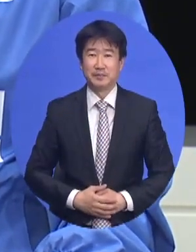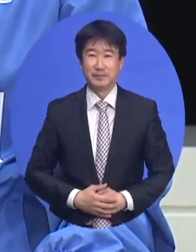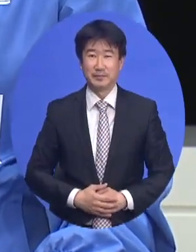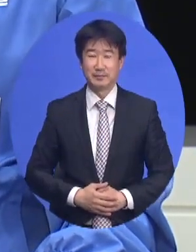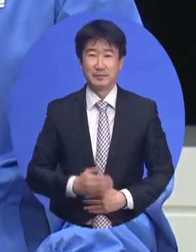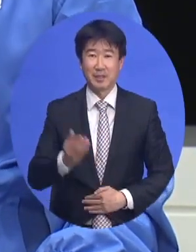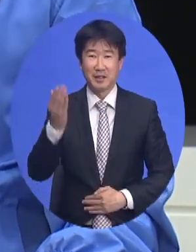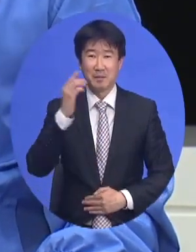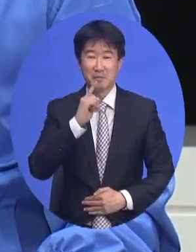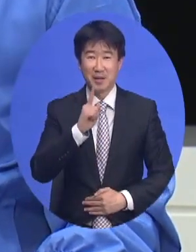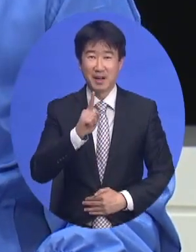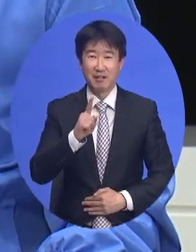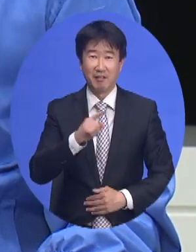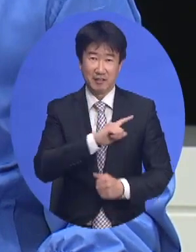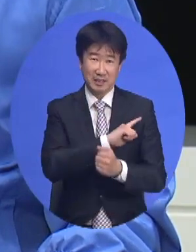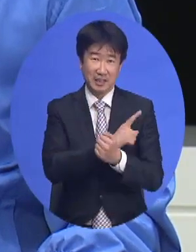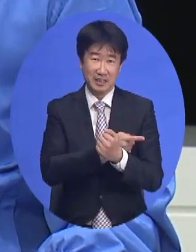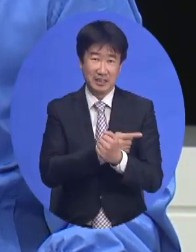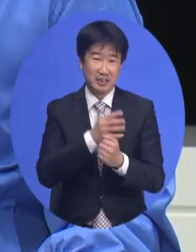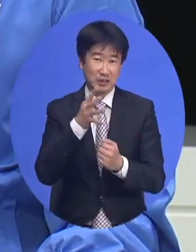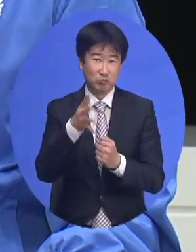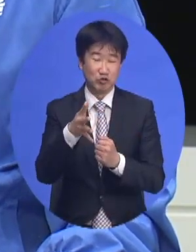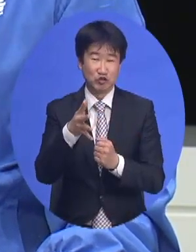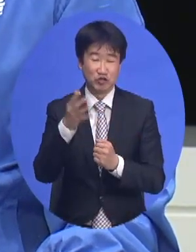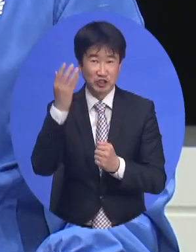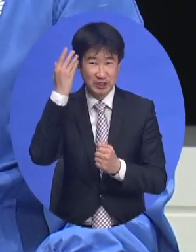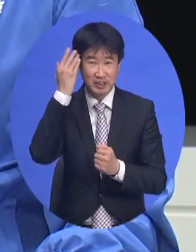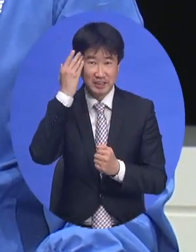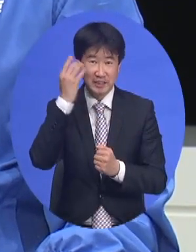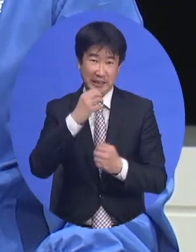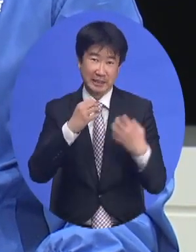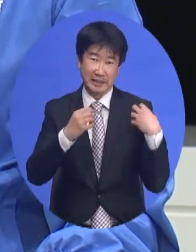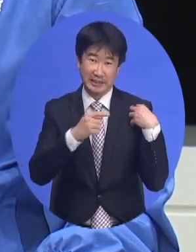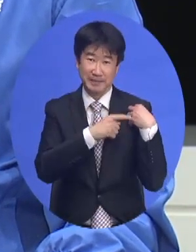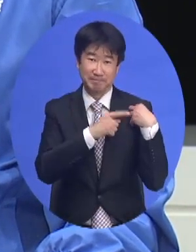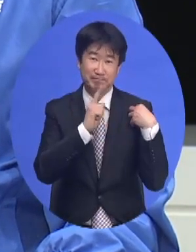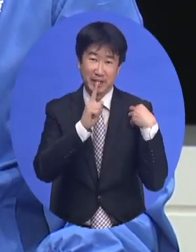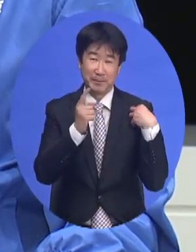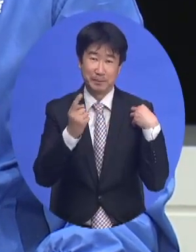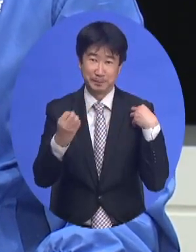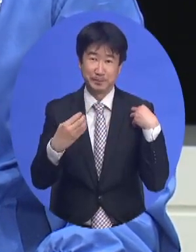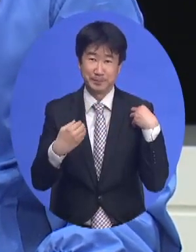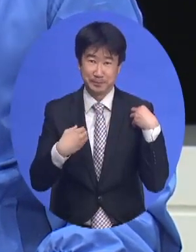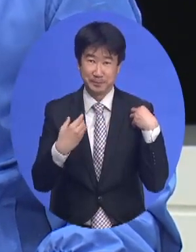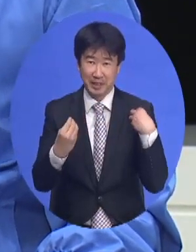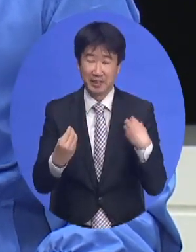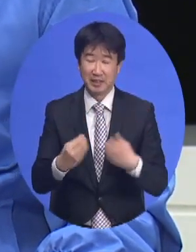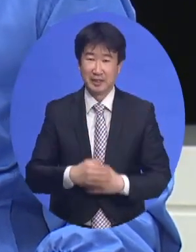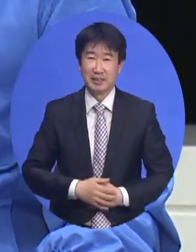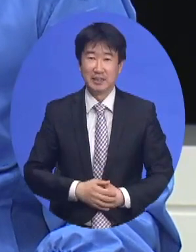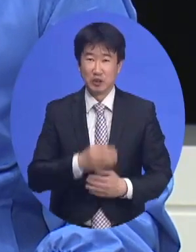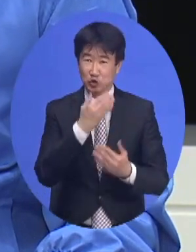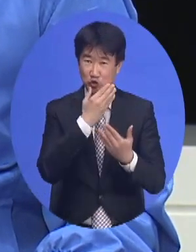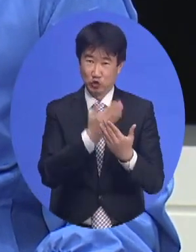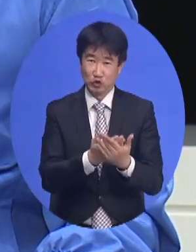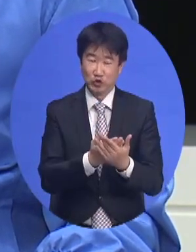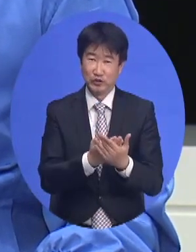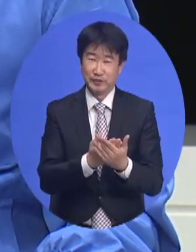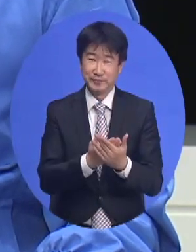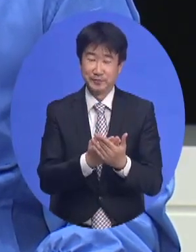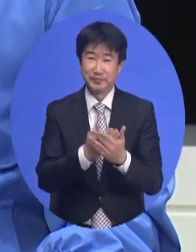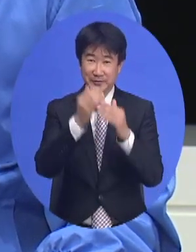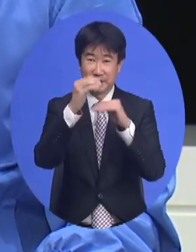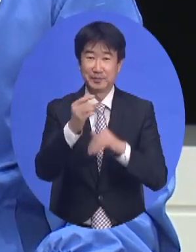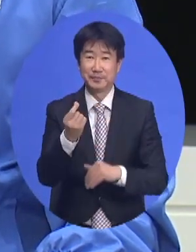아까 말씀 자질이 전문성이나 책임성 말씀하셨는데 중요한 뭐 덕목인